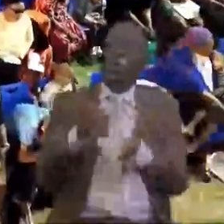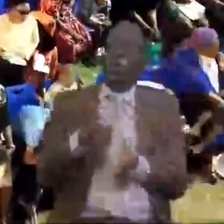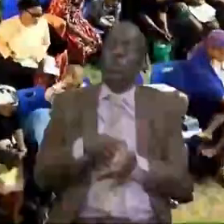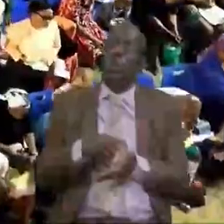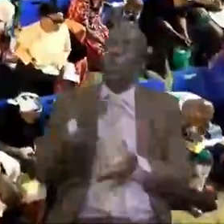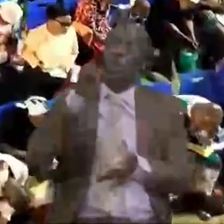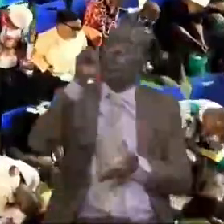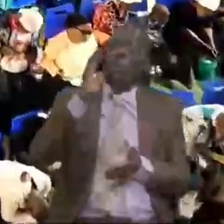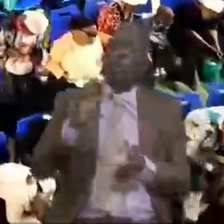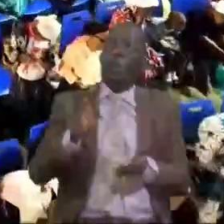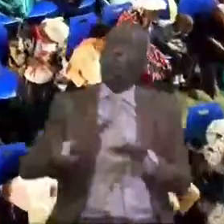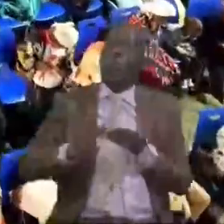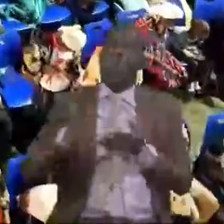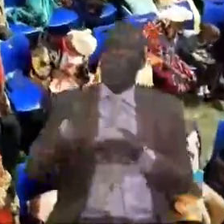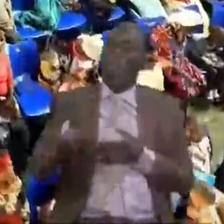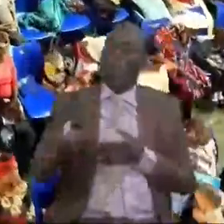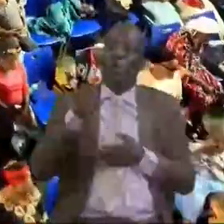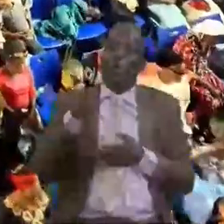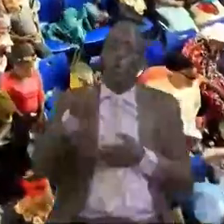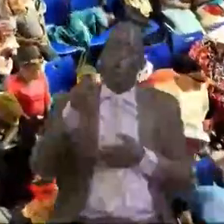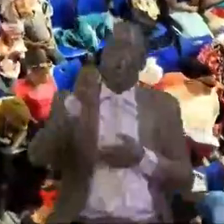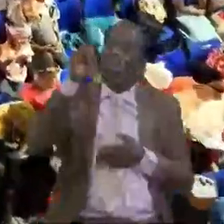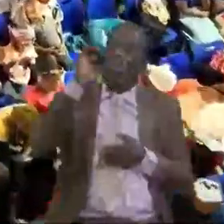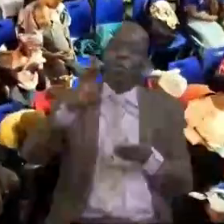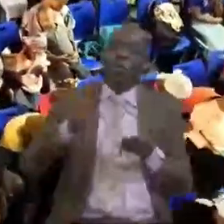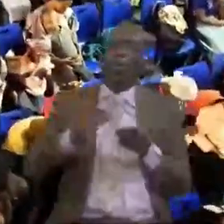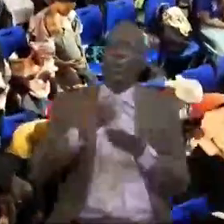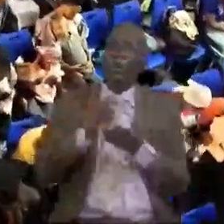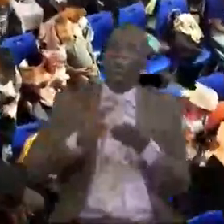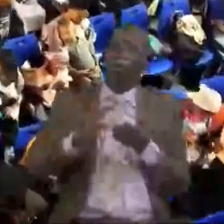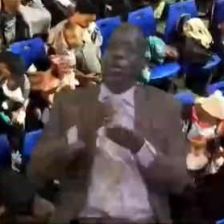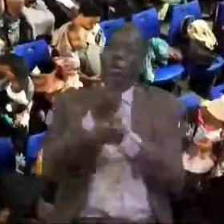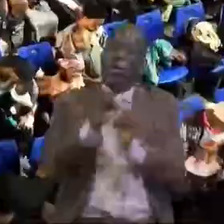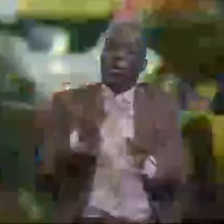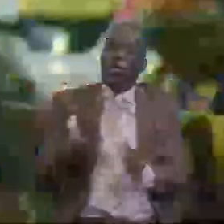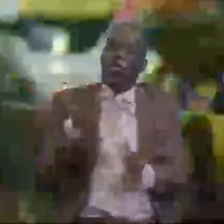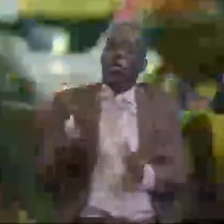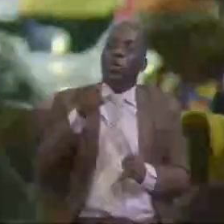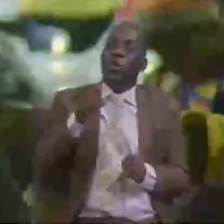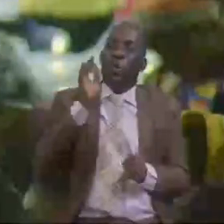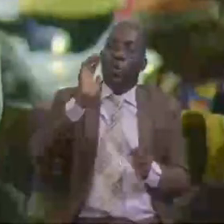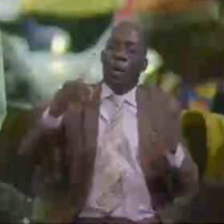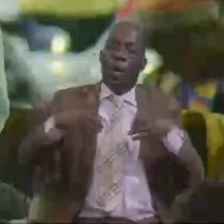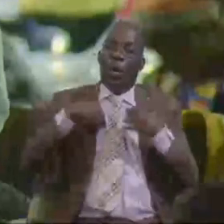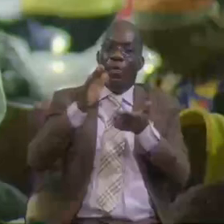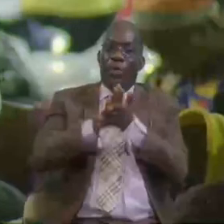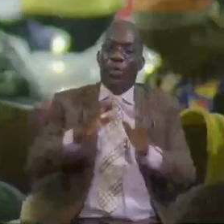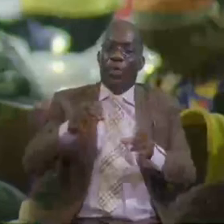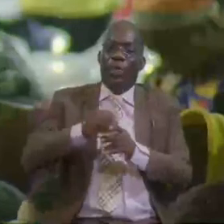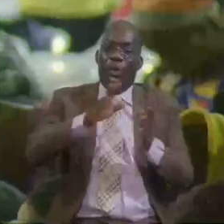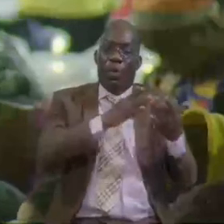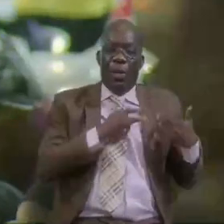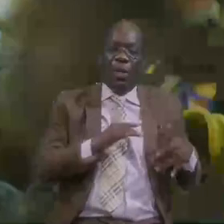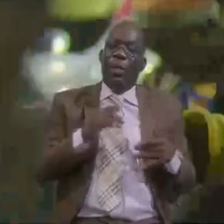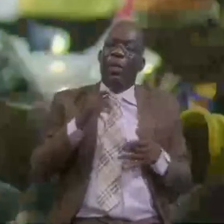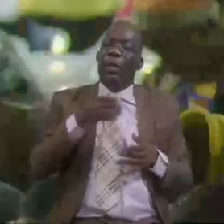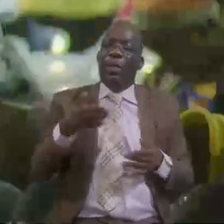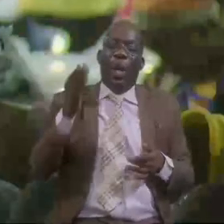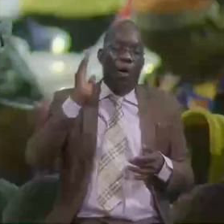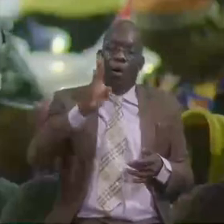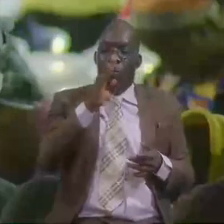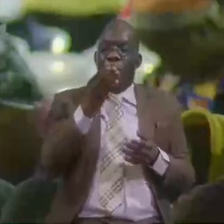pardonner. Il va te sauver. Et il y aura la paix dans ton cœur. Il y aura la joie du